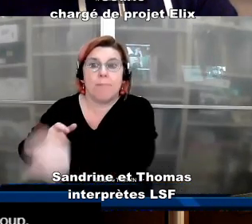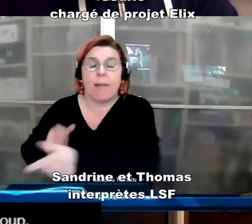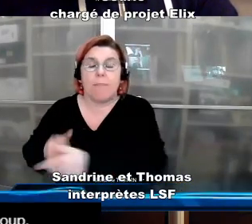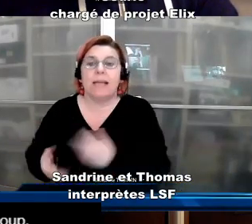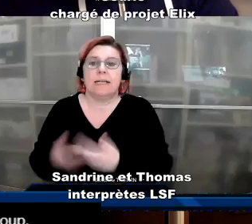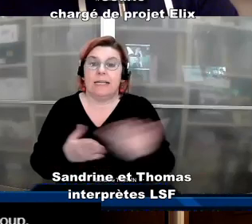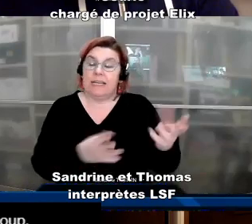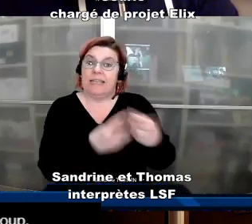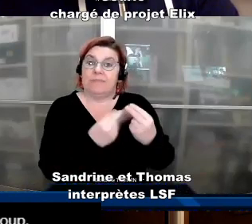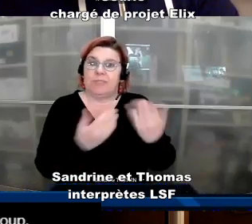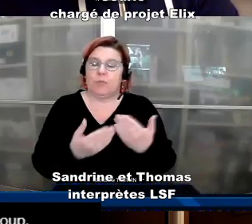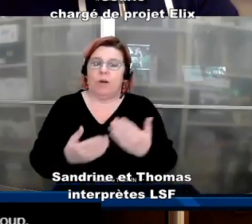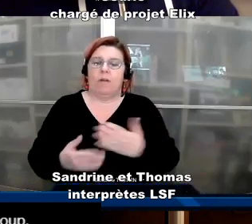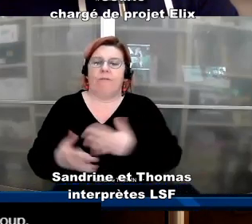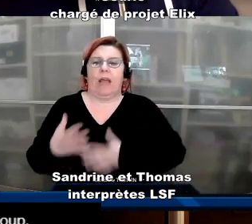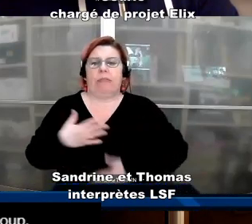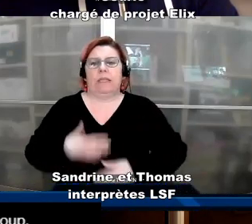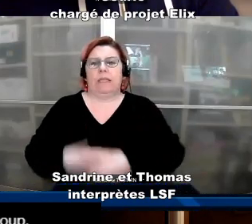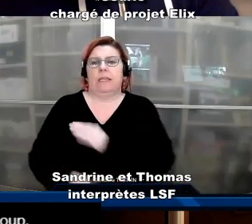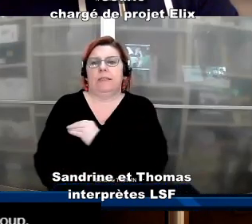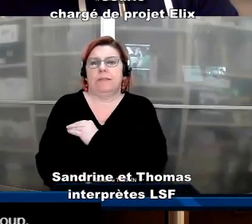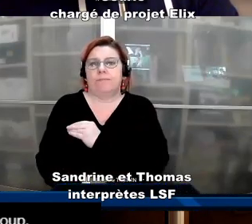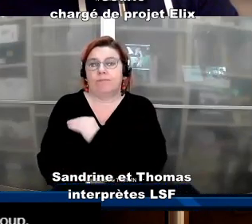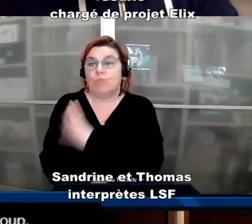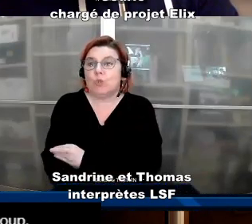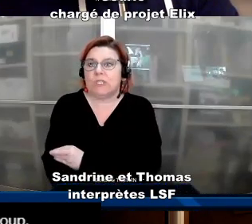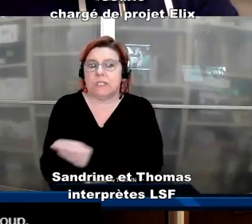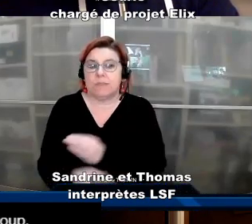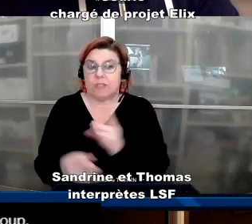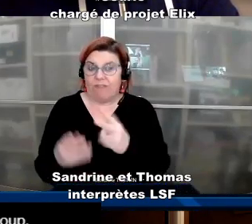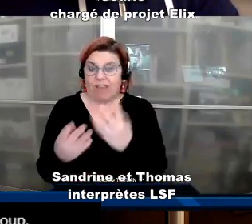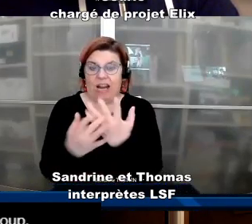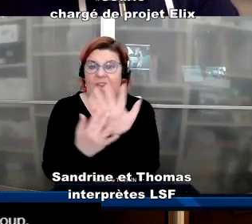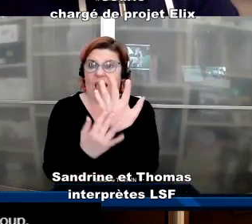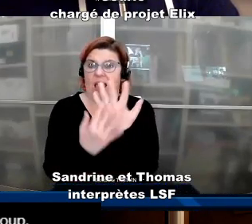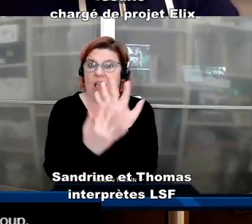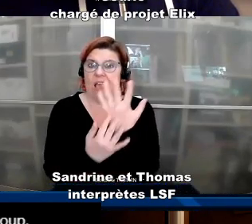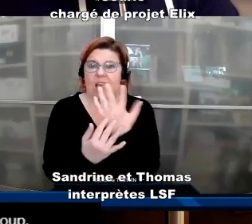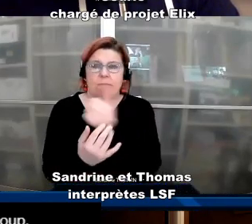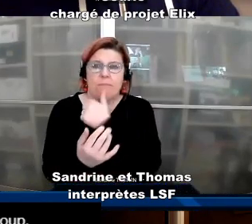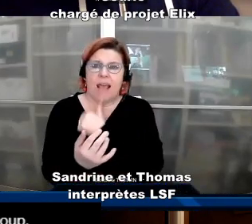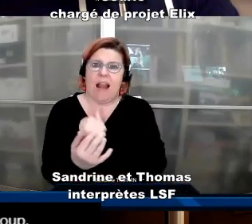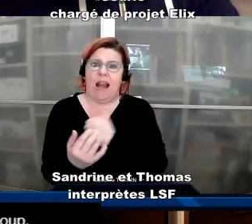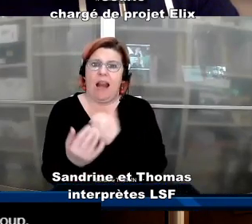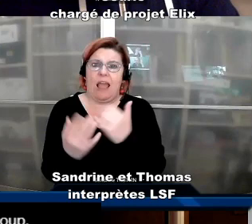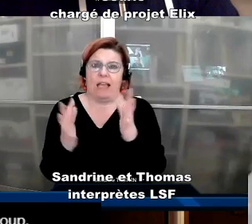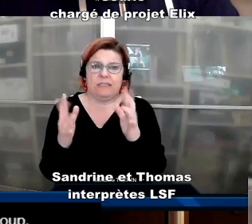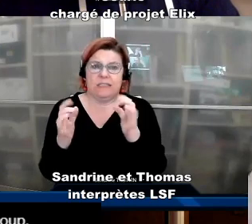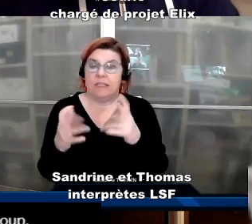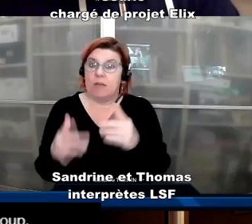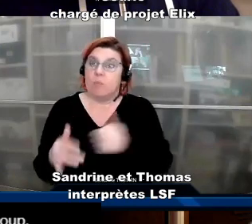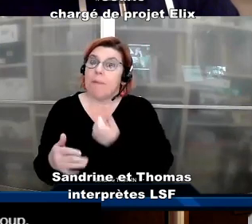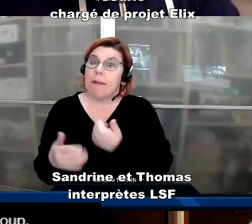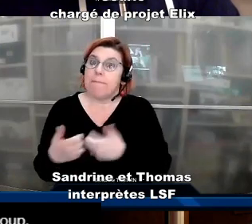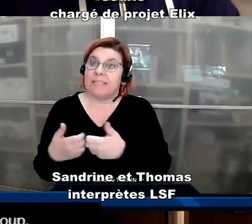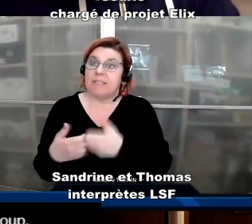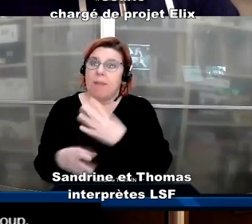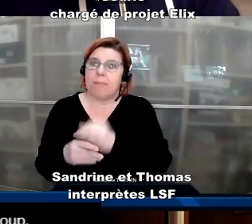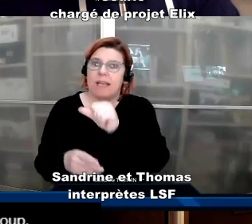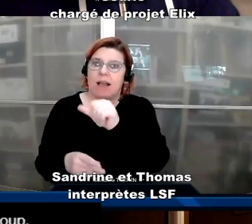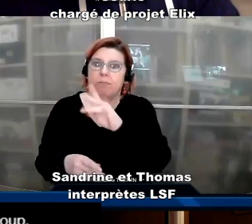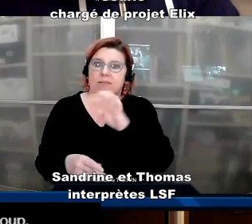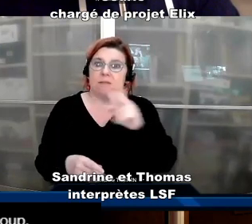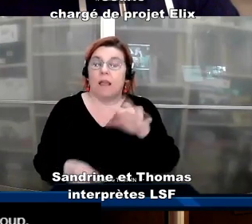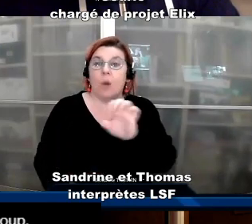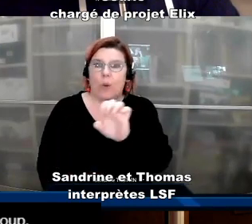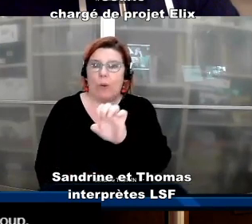signer, c'est une douleur vraiment physique, il y a les tendons partout au niveau des doigts. Moi, rien que quand j'ai appris mon alphabet, le E, j'en pouvais plus de